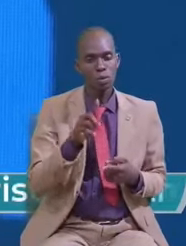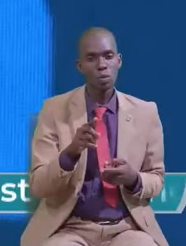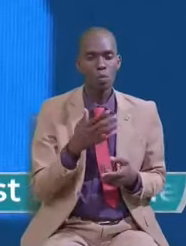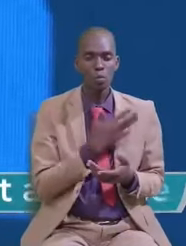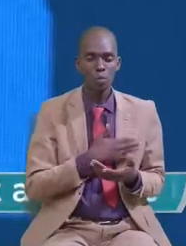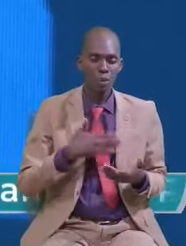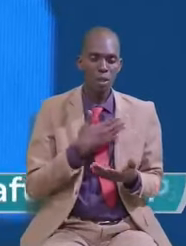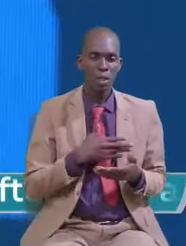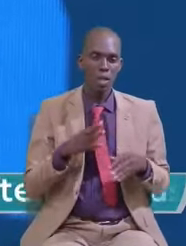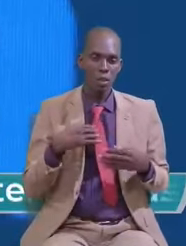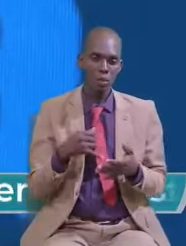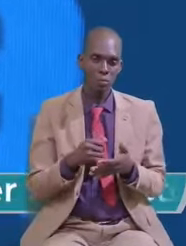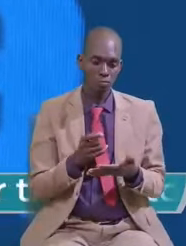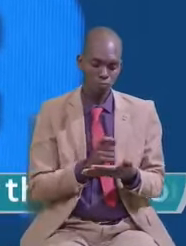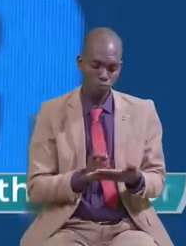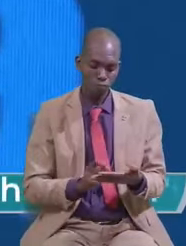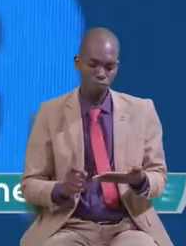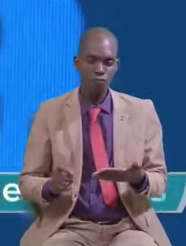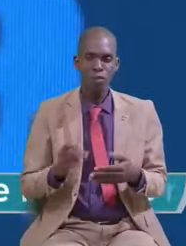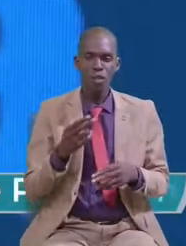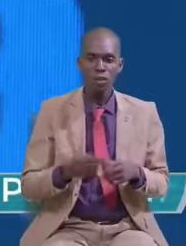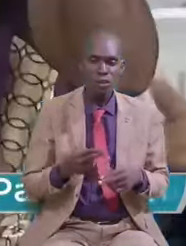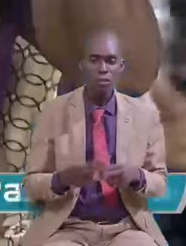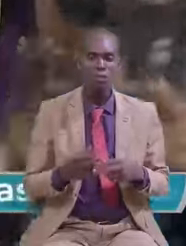vous allez voir le lien